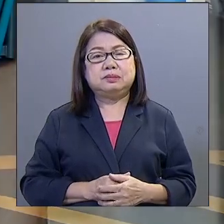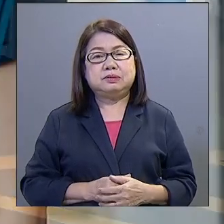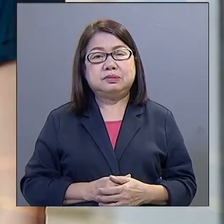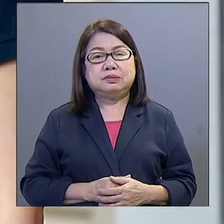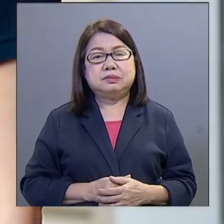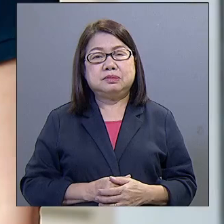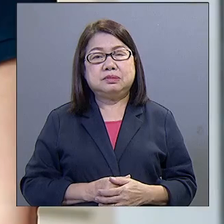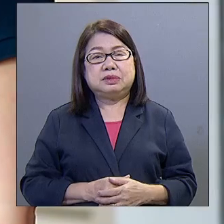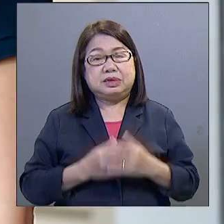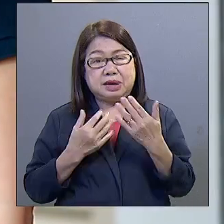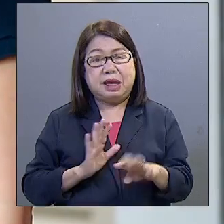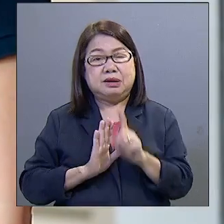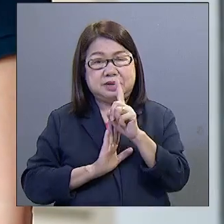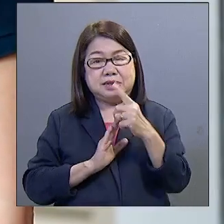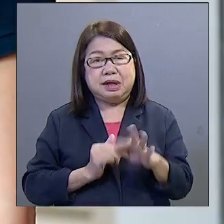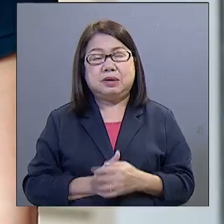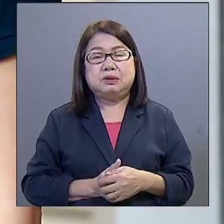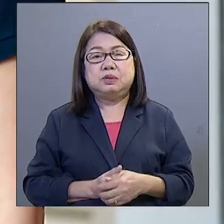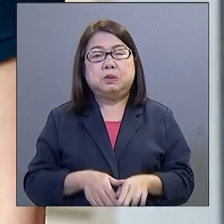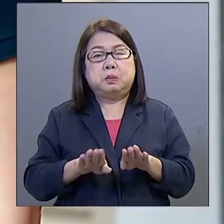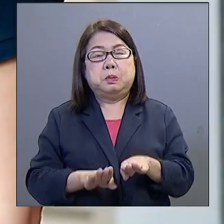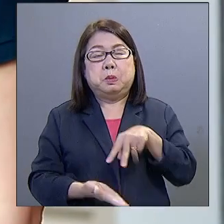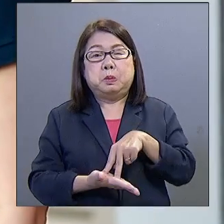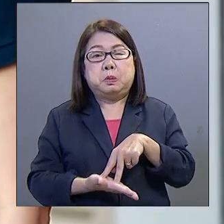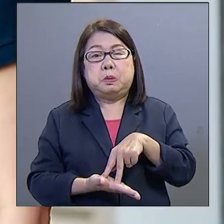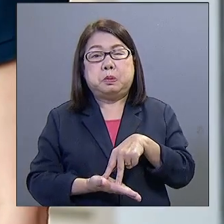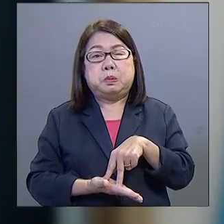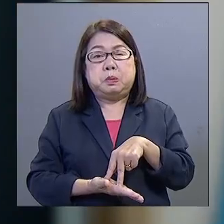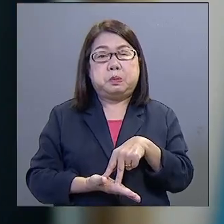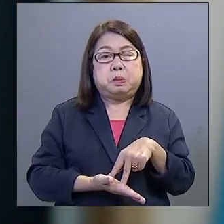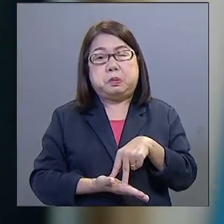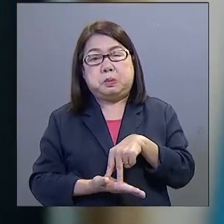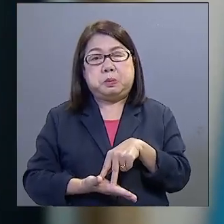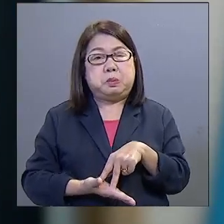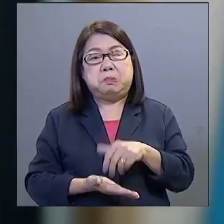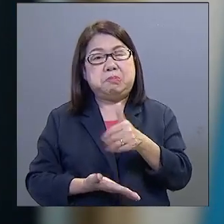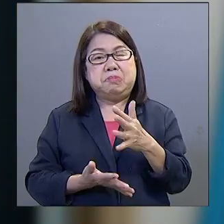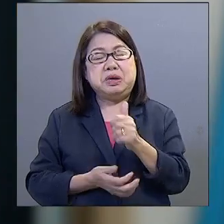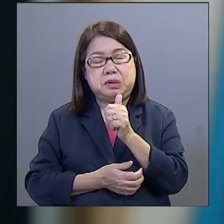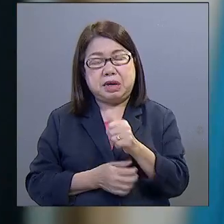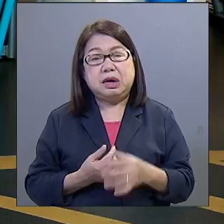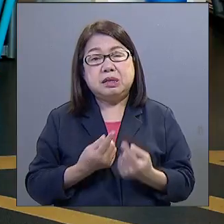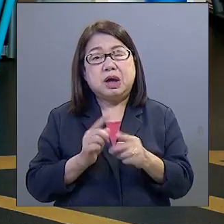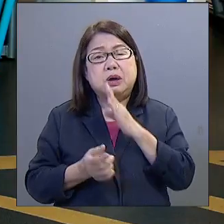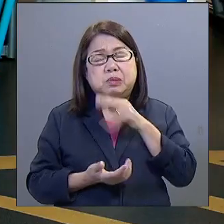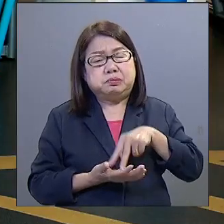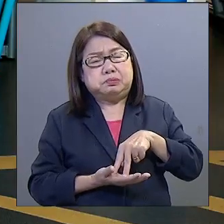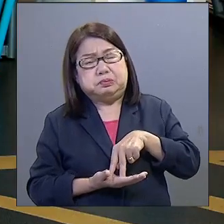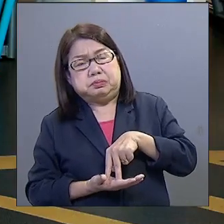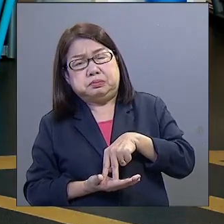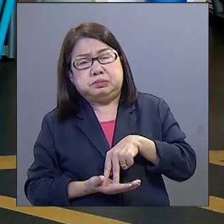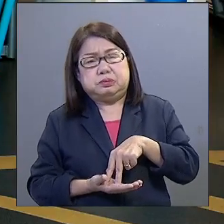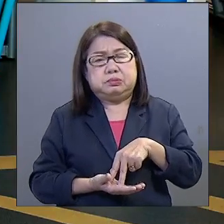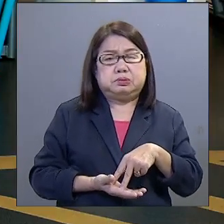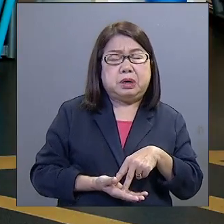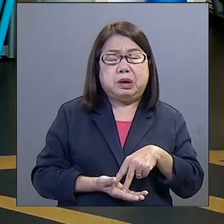ผ่านไป1นาทีพี่ตาก็ทำได้ครบ1นาทีนะคะเก่งมาก ถ้าสมมติว่ามีการเอนไม่ว่าจะทิศท